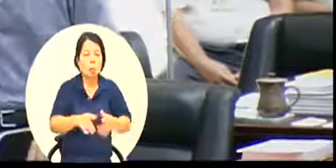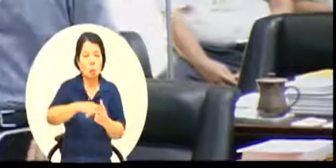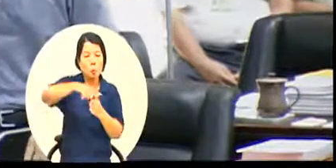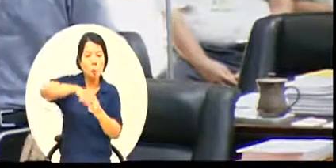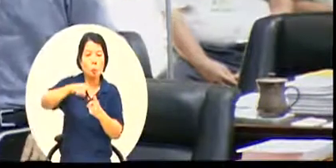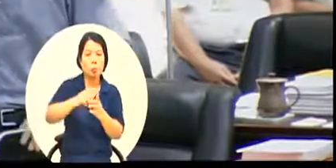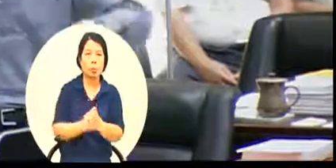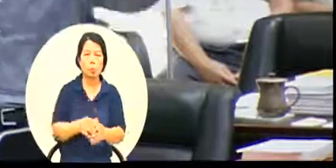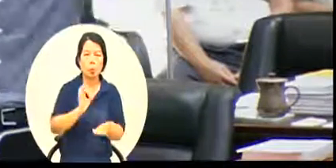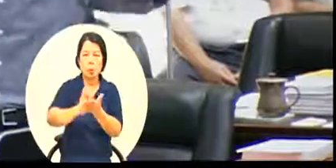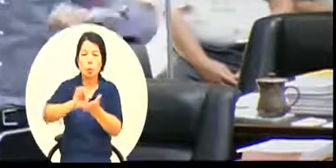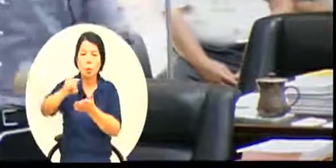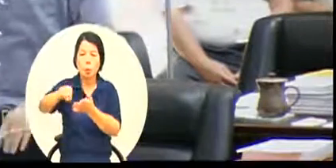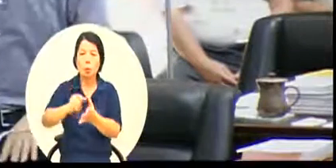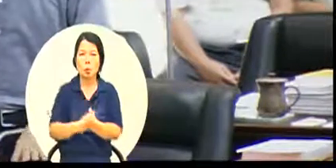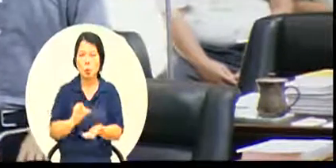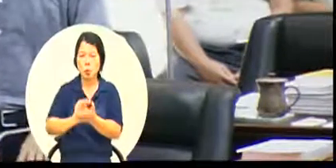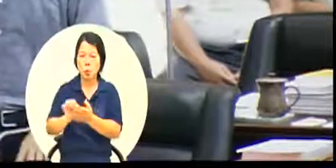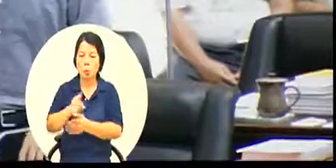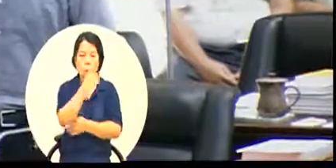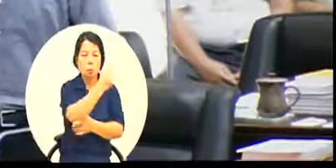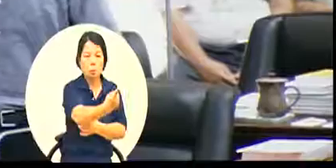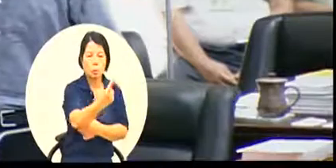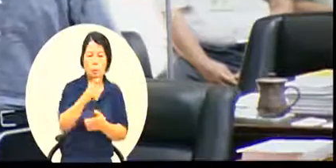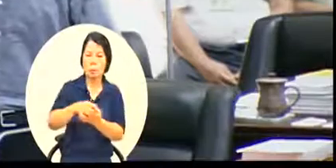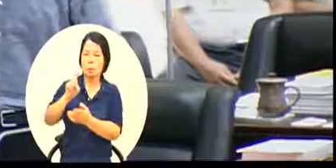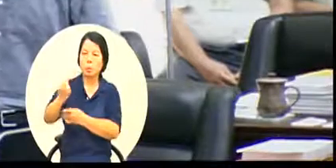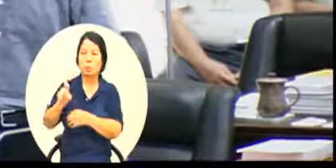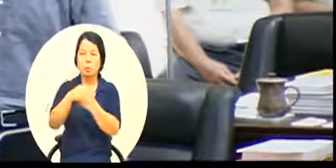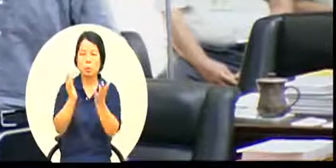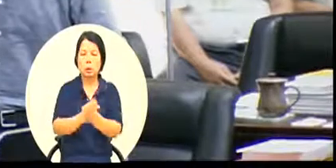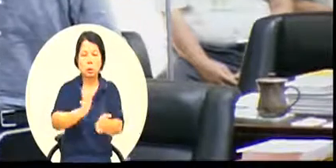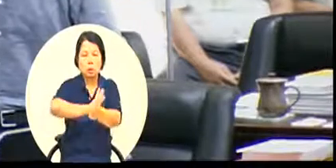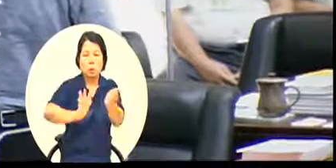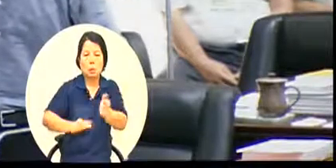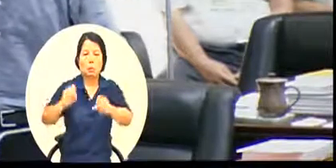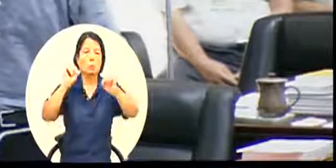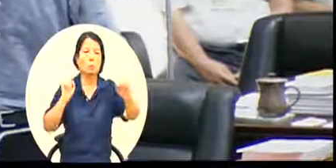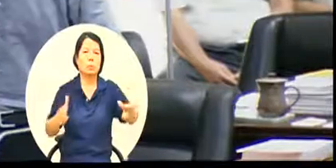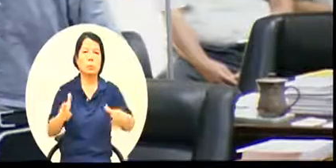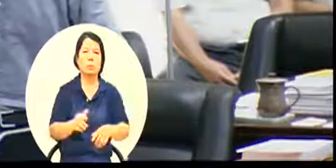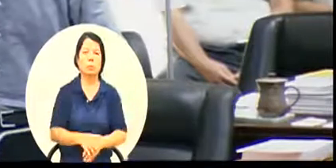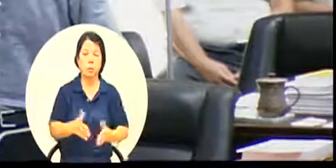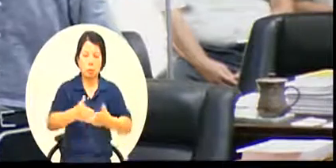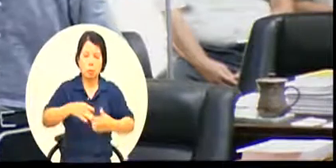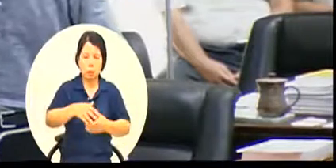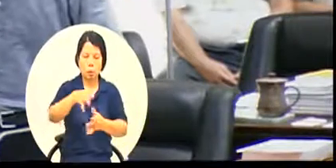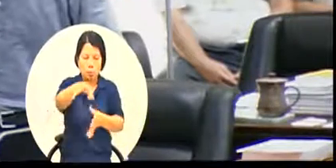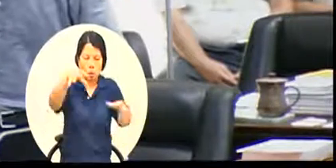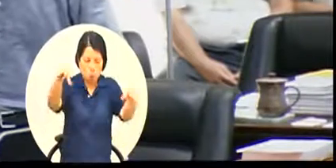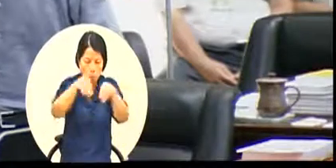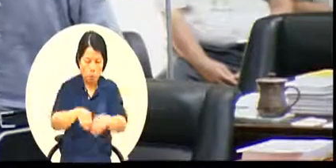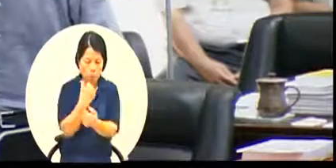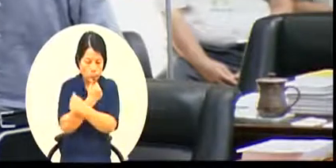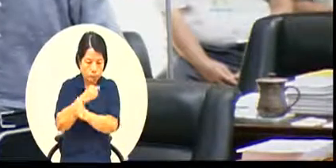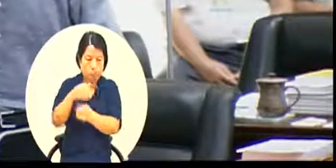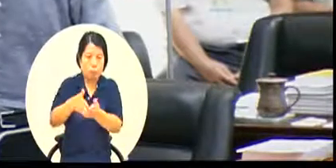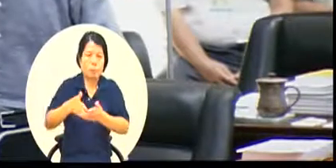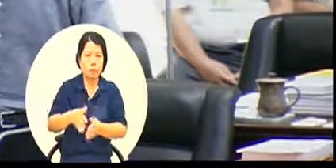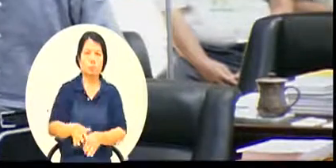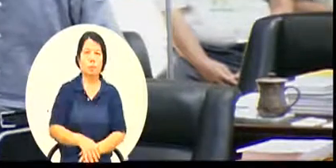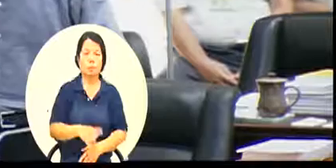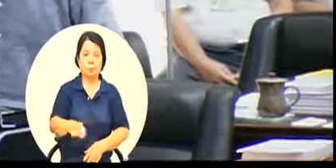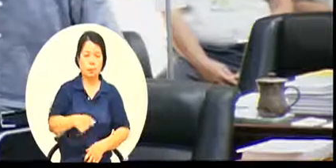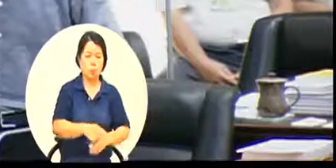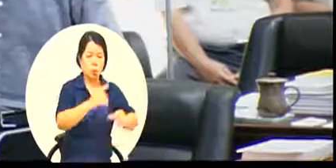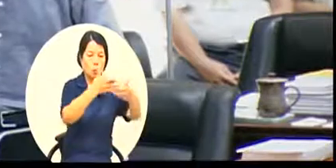别人使用单位一，我们使用10，整个造成我们的影响是不一样的哈，所以说这个要纳入考量。第二个，现在所谓的有中